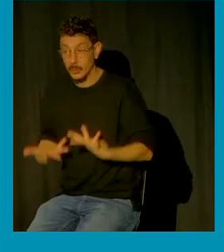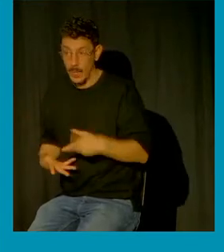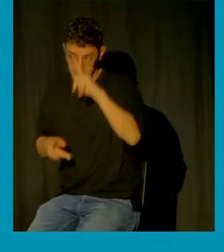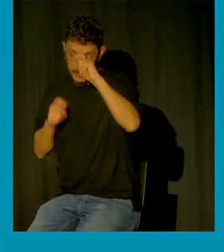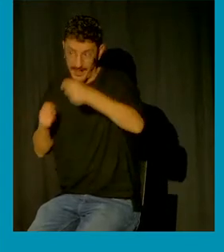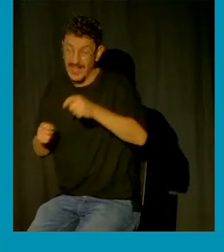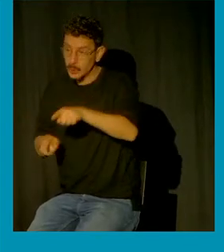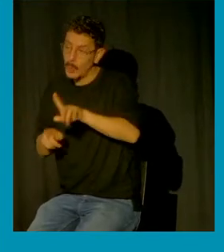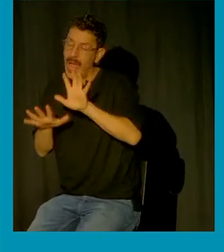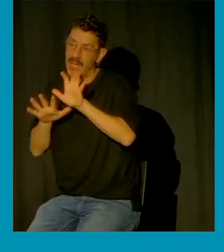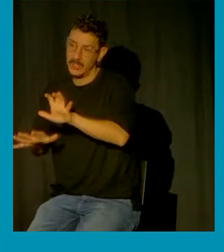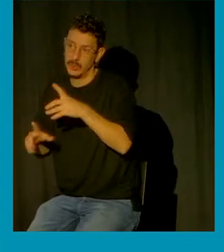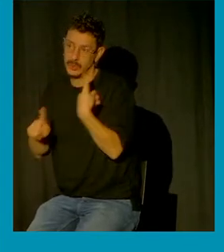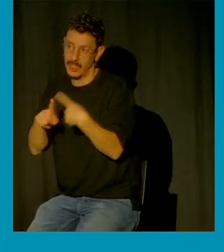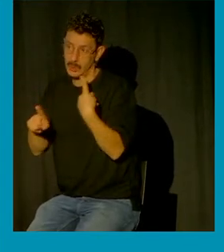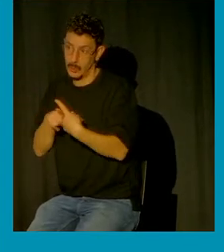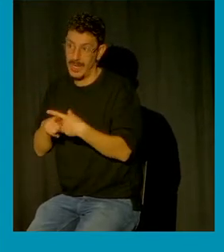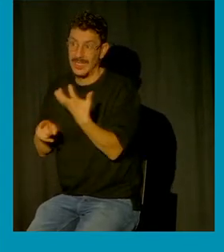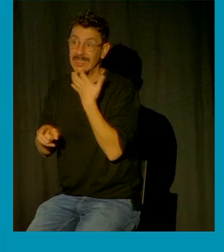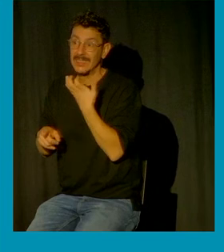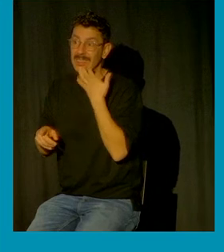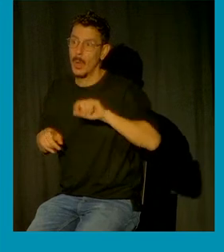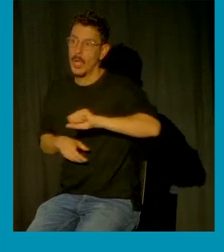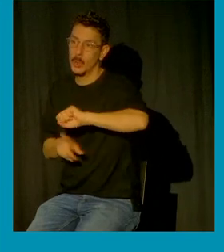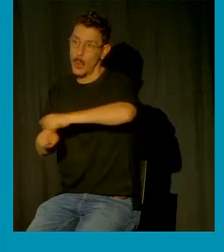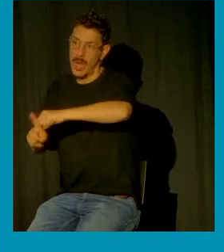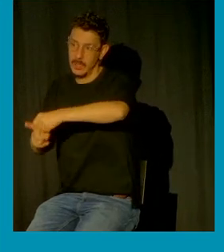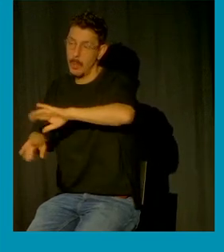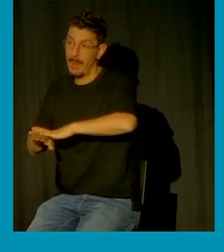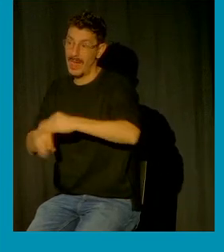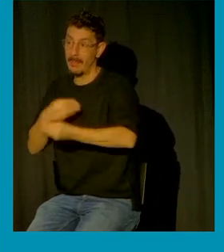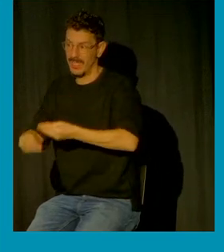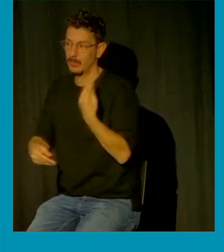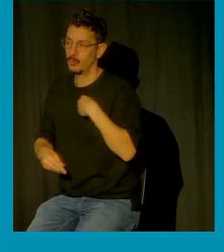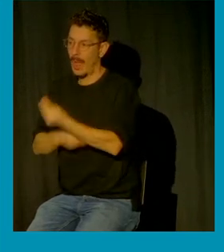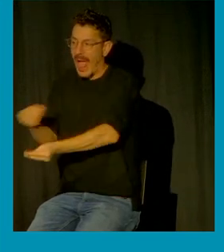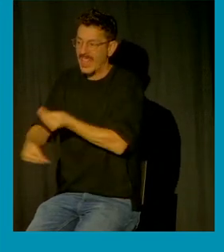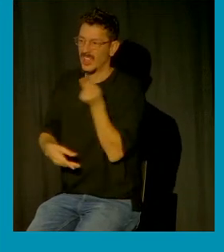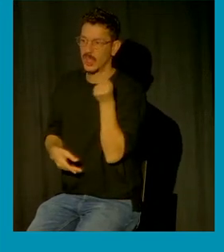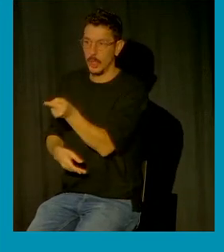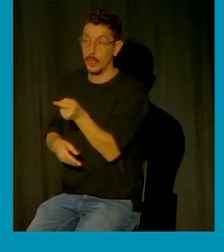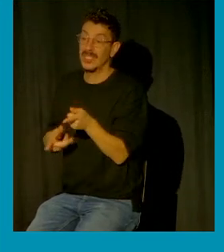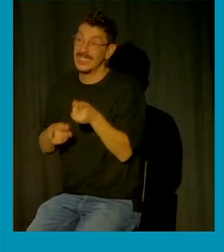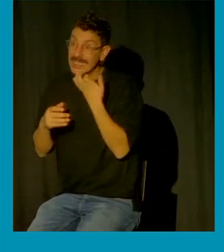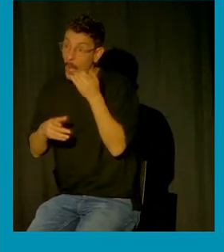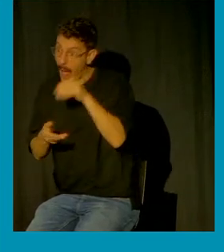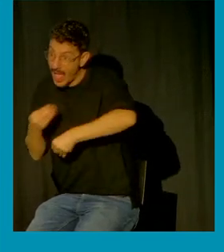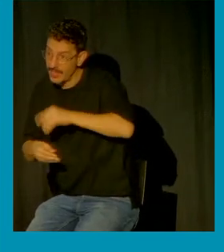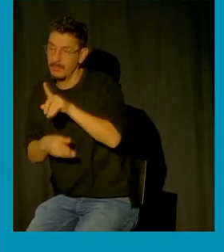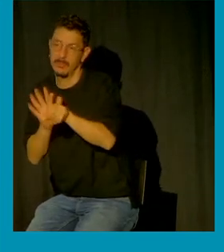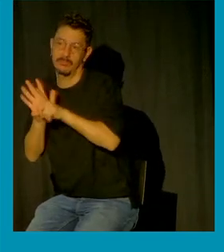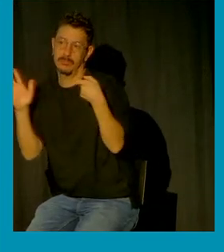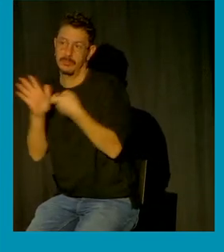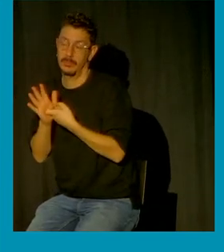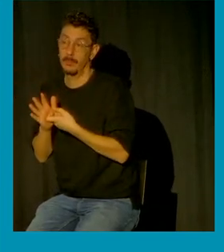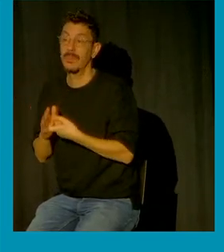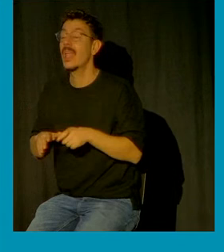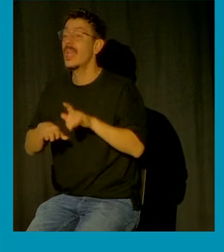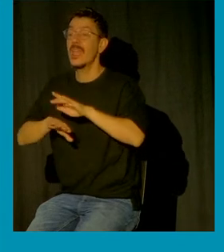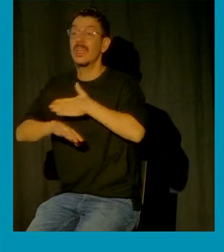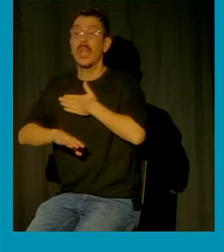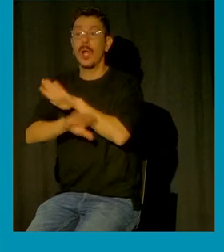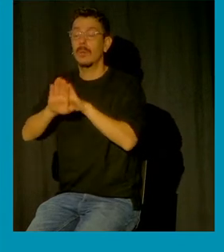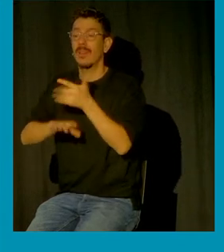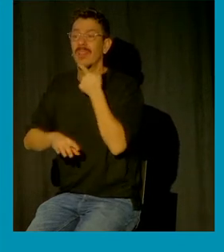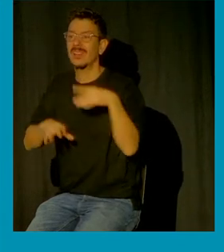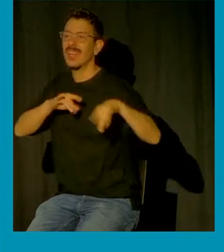agressió sexual i per tant una violació online acabo amb aquestes mencions dient que el terreny és nostre que entre totes hem